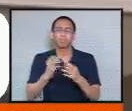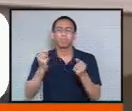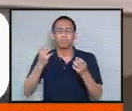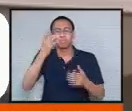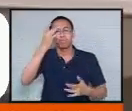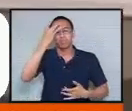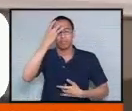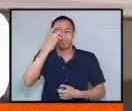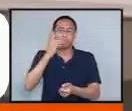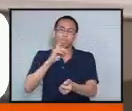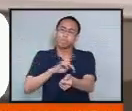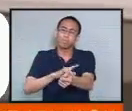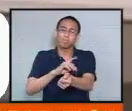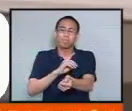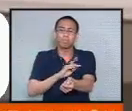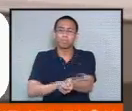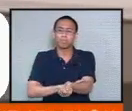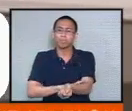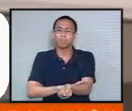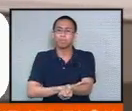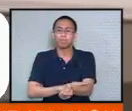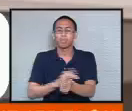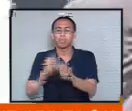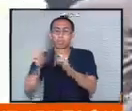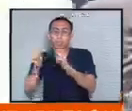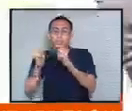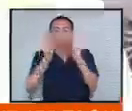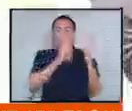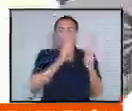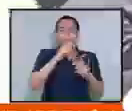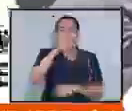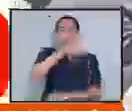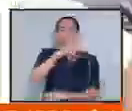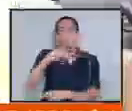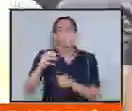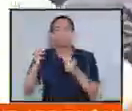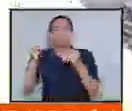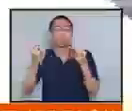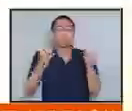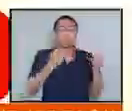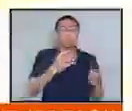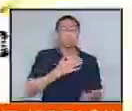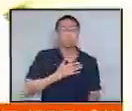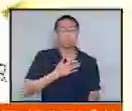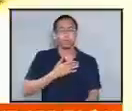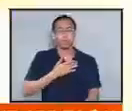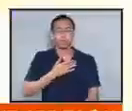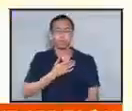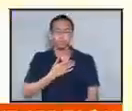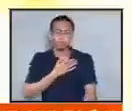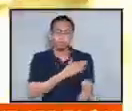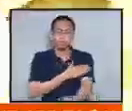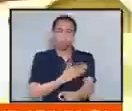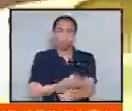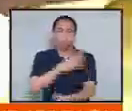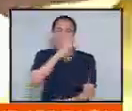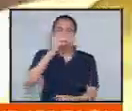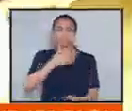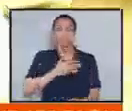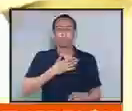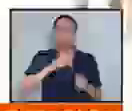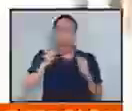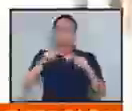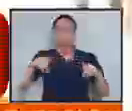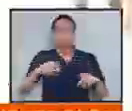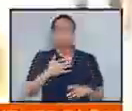iba, pinalilipat na raw sa mga ospital sa Maynila. Bakong dami. Unang-una yung anak ko nga at saka yung apo ko. Tsaka itong